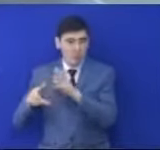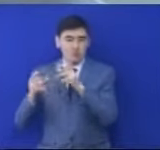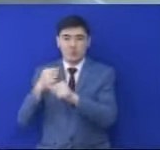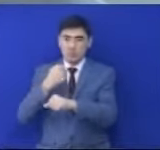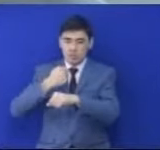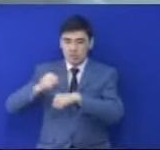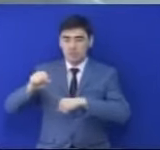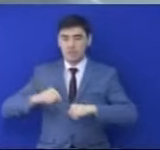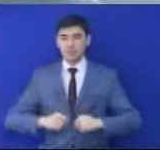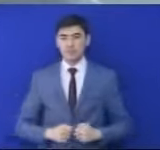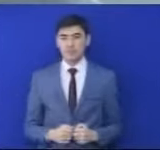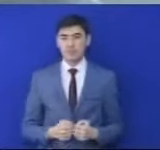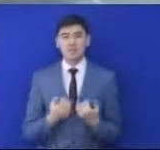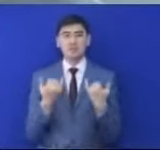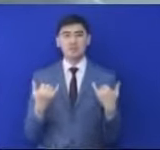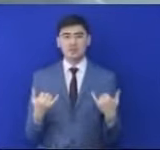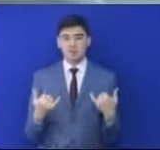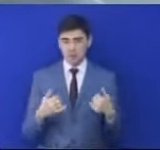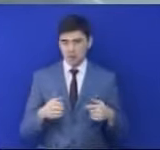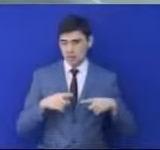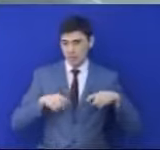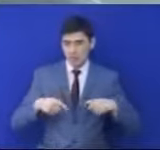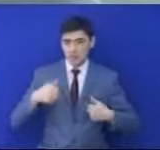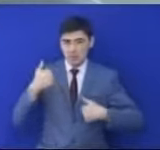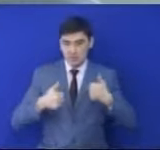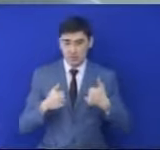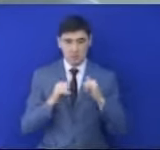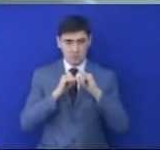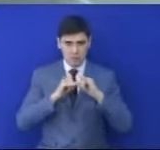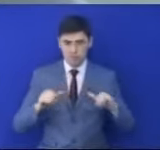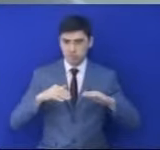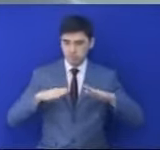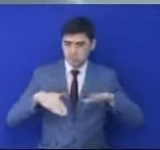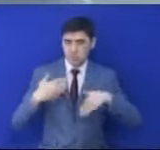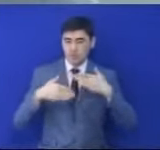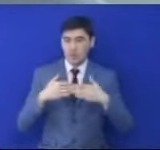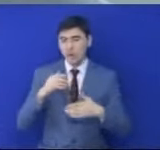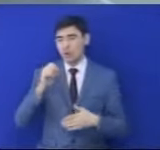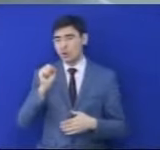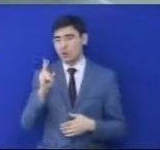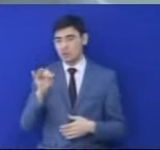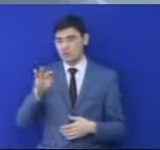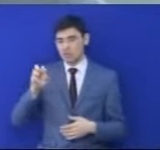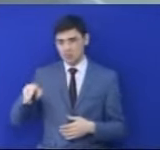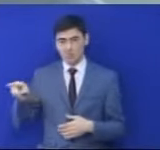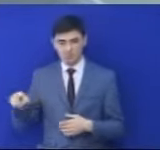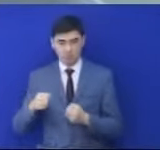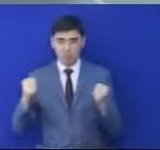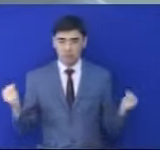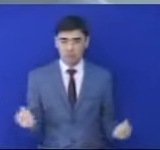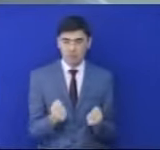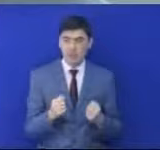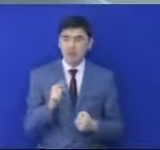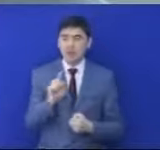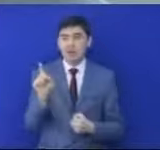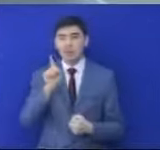атлетика развивается очень хорошо. Бұл спорт түрінің қанат жаюына жергілікті әкімшілікте үлкен қолдау көрсетіп келеді. Қуантарлығы спорттың